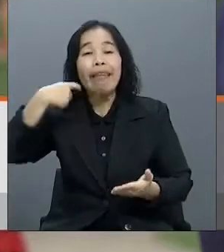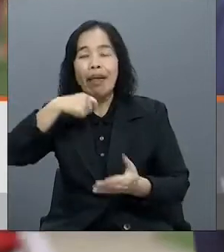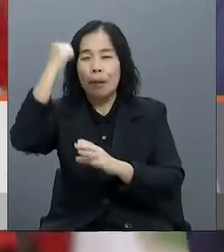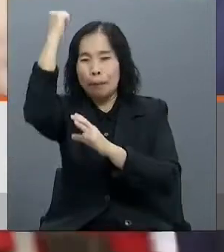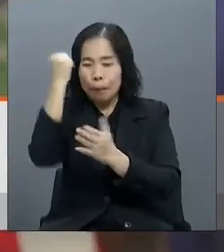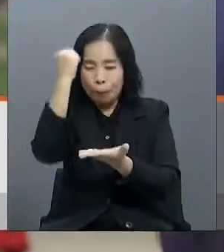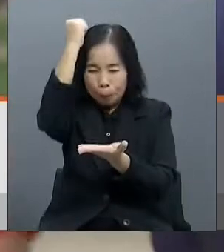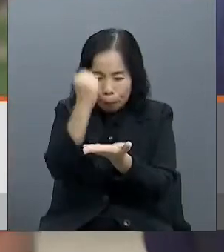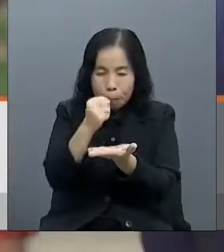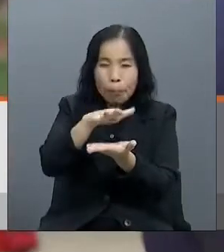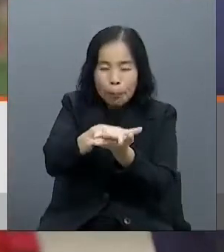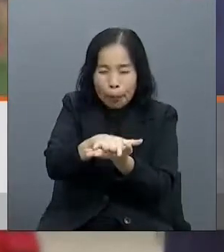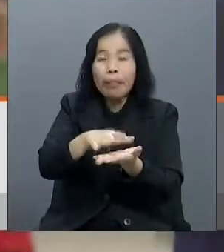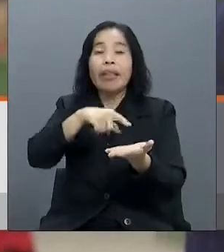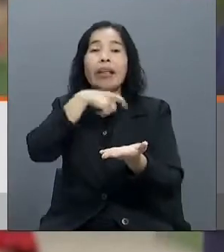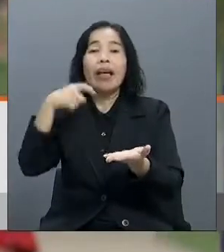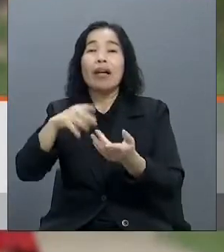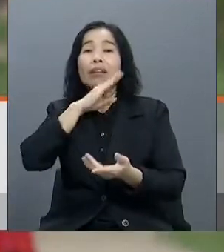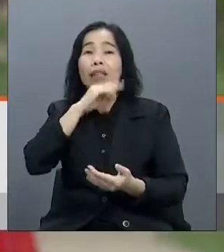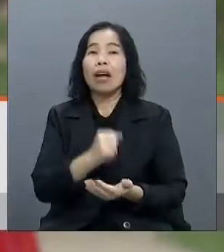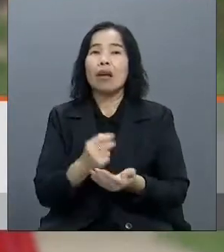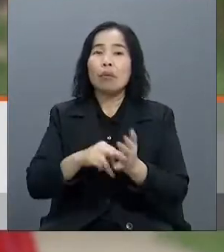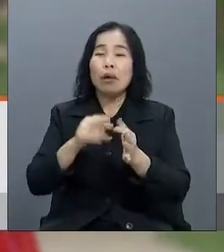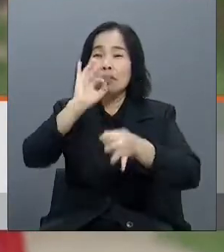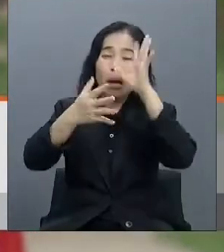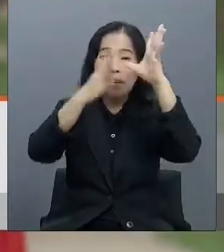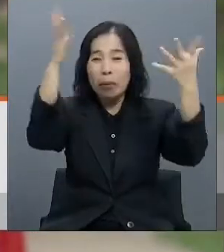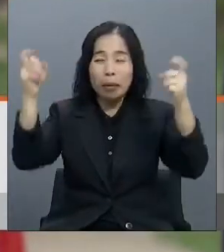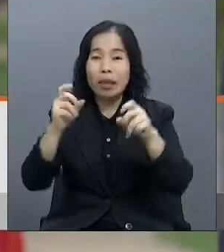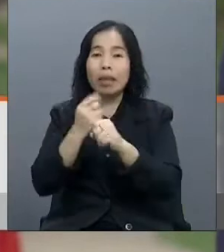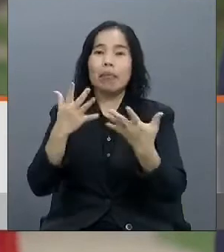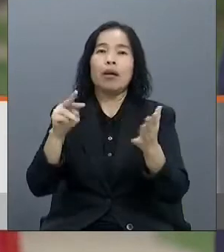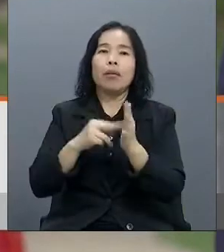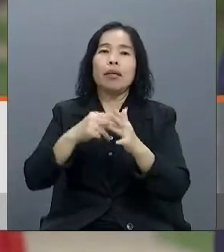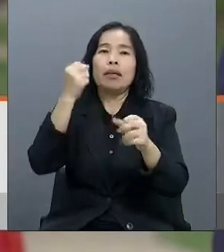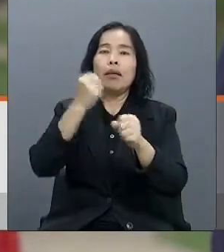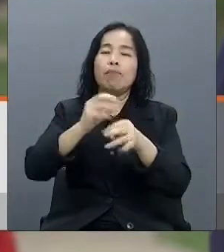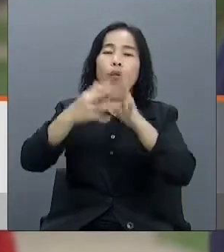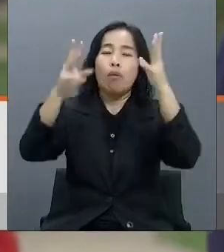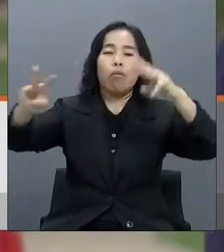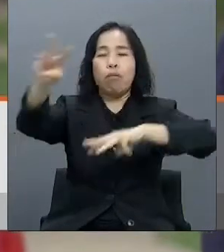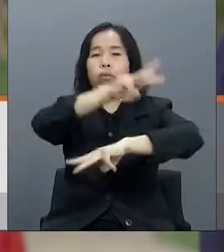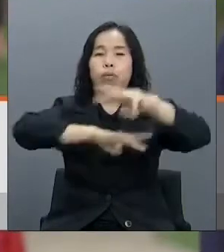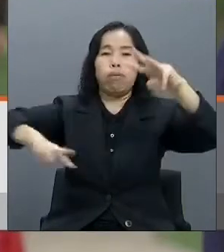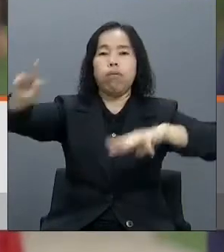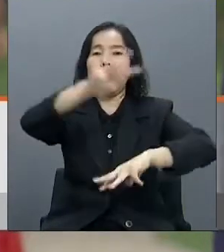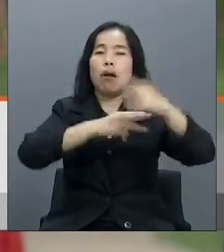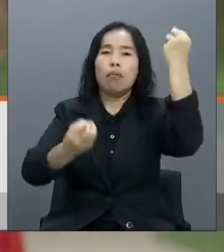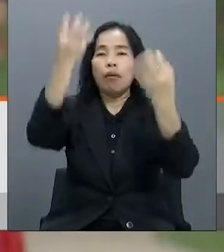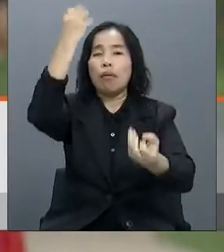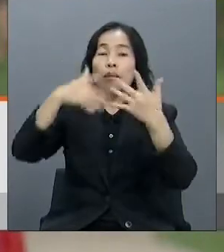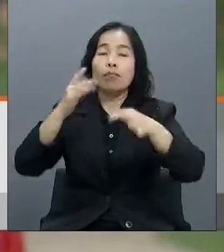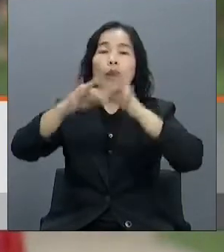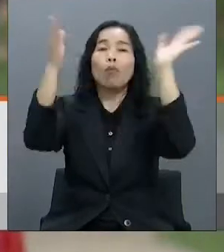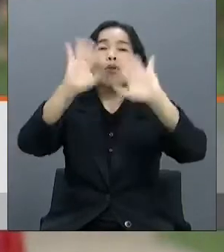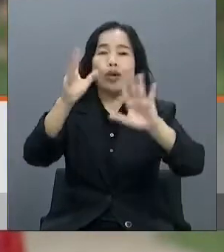ไฟป่าเนี่ยค่ะถ้าเราเอาใบไม้แห้งมาหมดนี้ค่ะเก็บมาหมดมาทำมาปุ๊บป่ามันก็จะโล่งไฟป่ามันก็จะช่วยได้เยอะมากขึ้นในส่วนของ